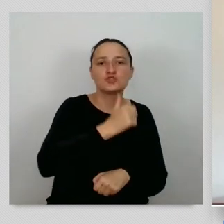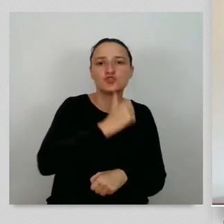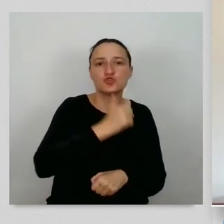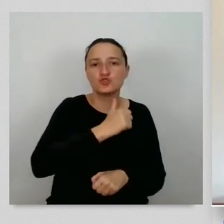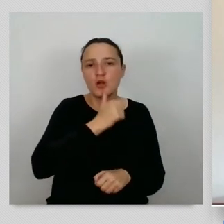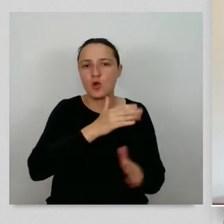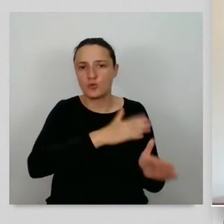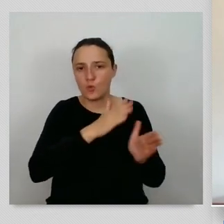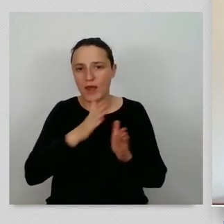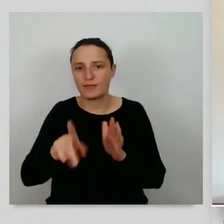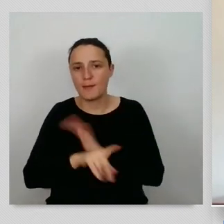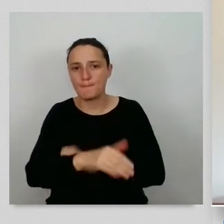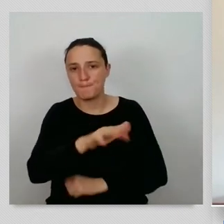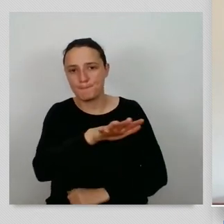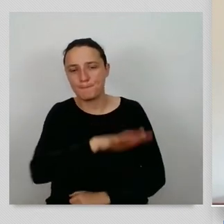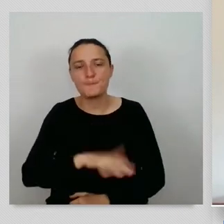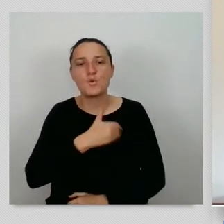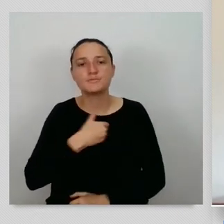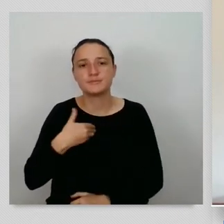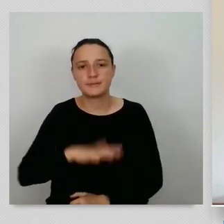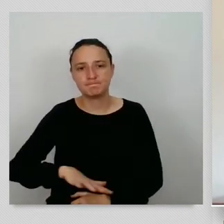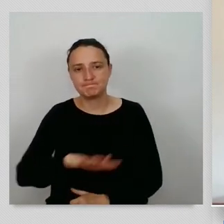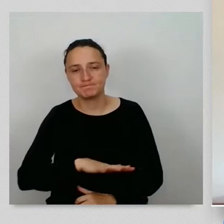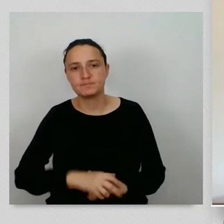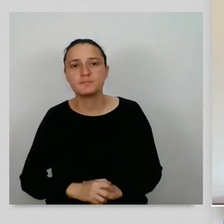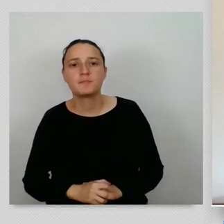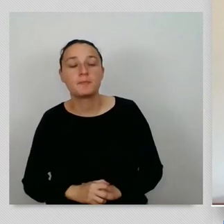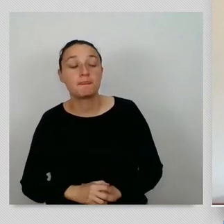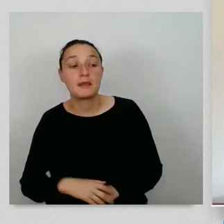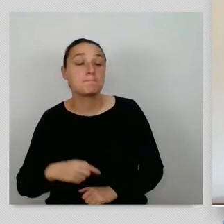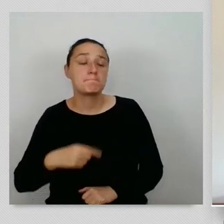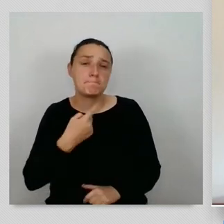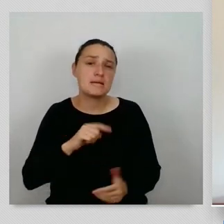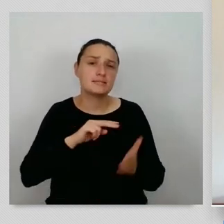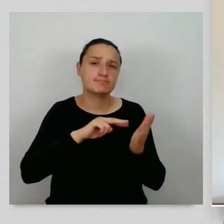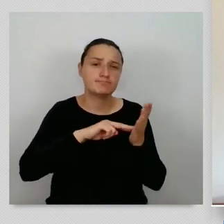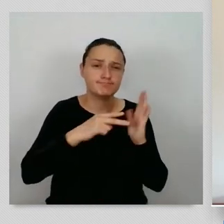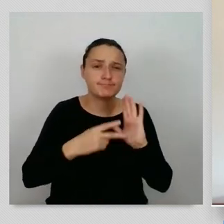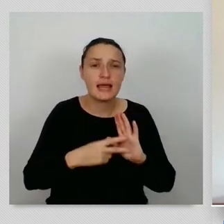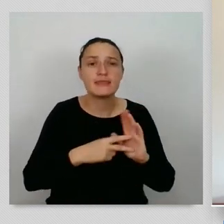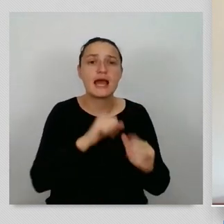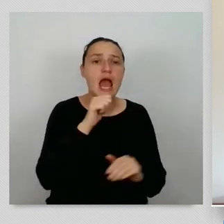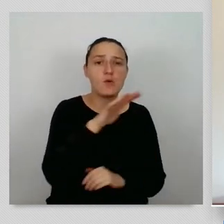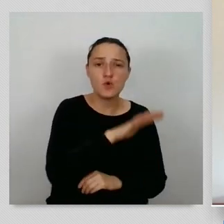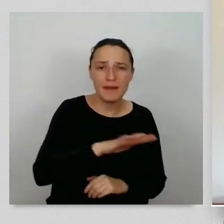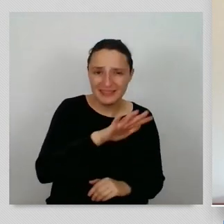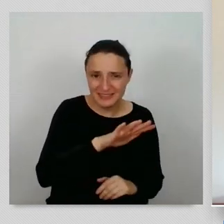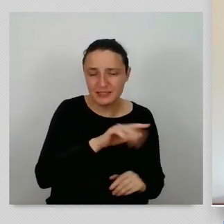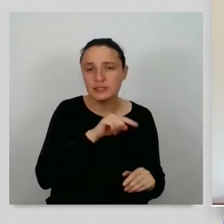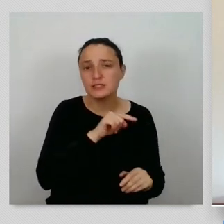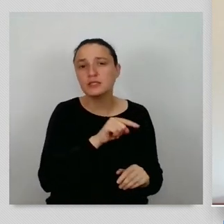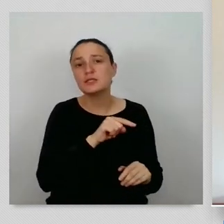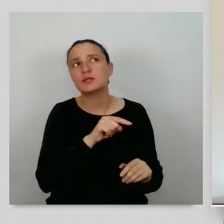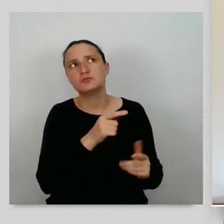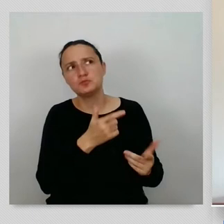Zielonego Ładu dla Polski. I my tutaj wyszliśmy jakby z tej strategii Europejskiego Zielonego Ładu, czyli takiego